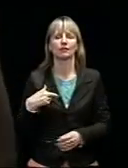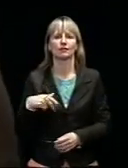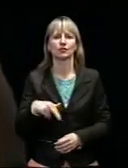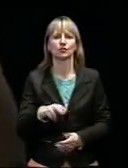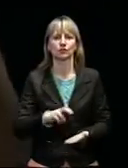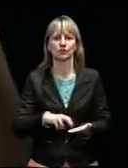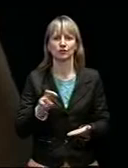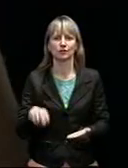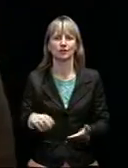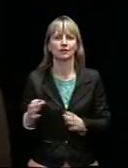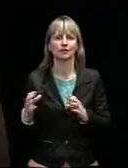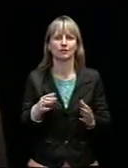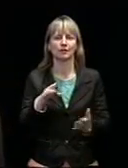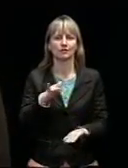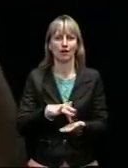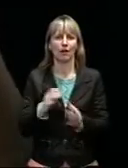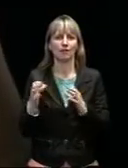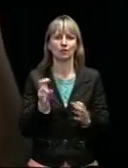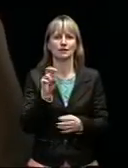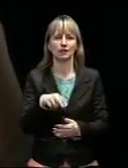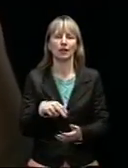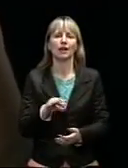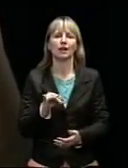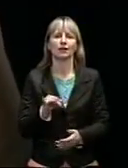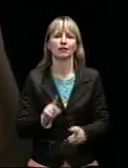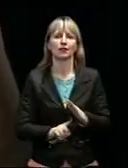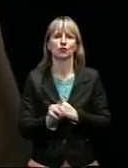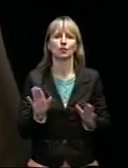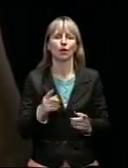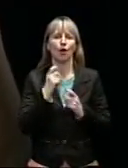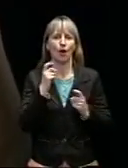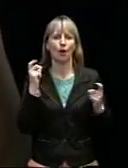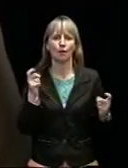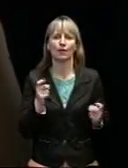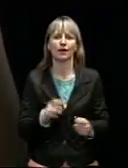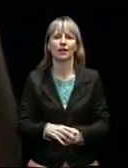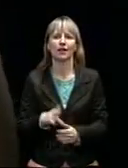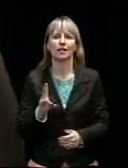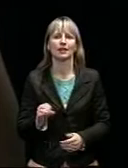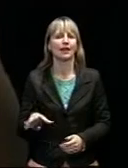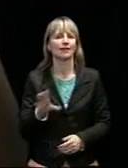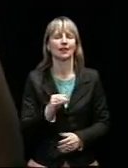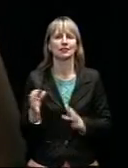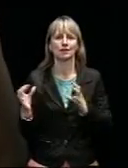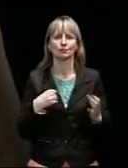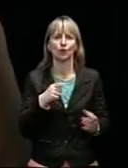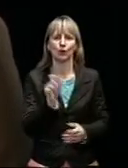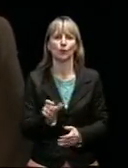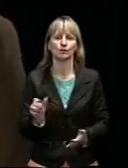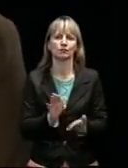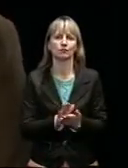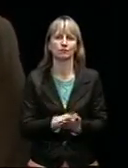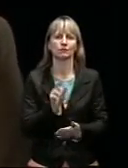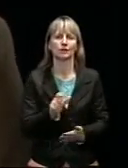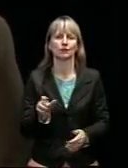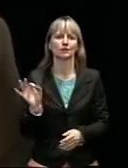з сидіння автобуса, стала посреди і запела дуже громко на весь автобус. Мені зааплодували люди, і мої батьки одразу